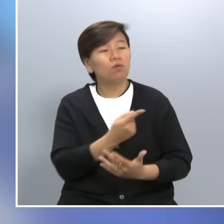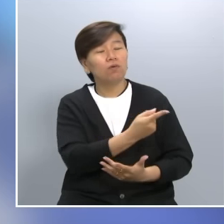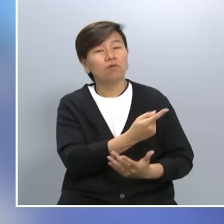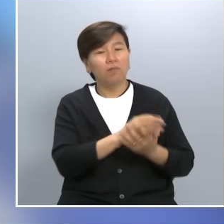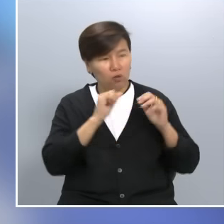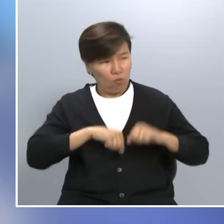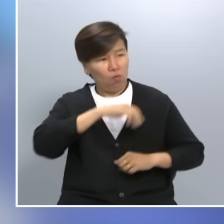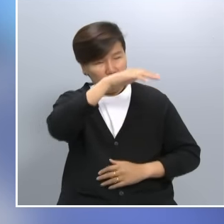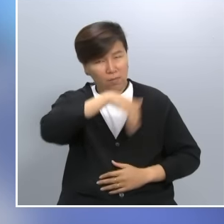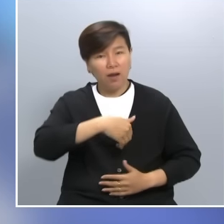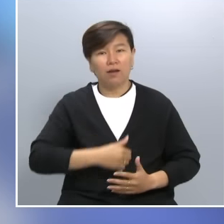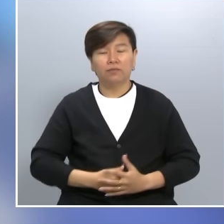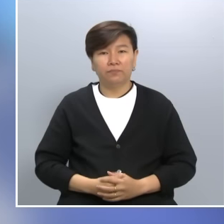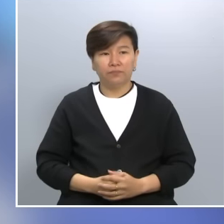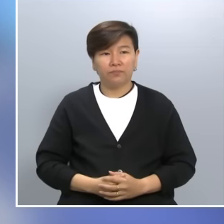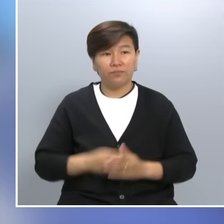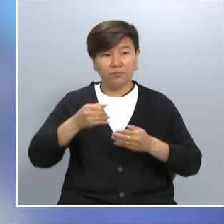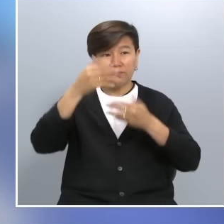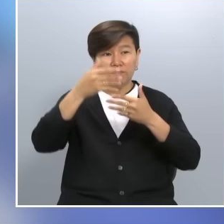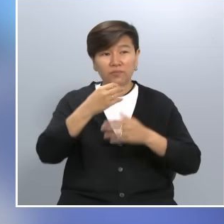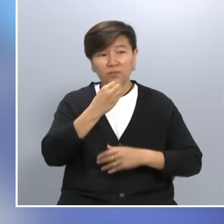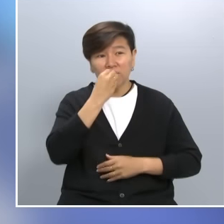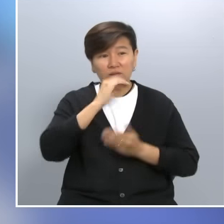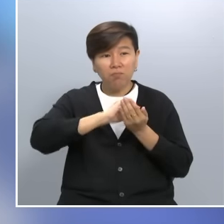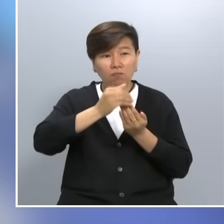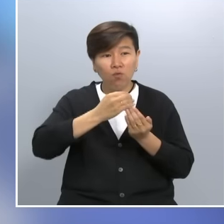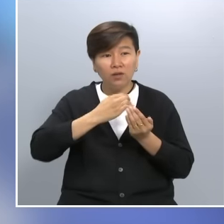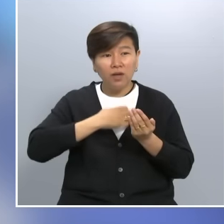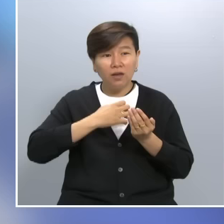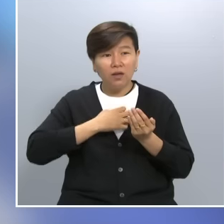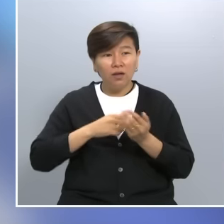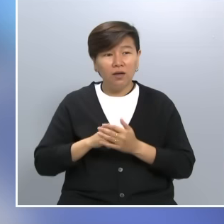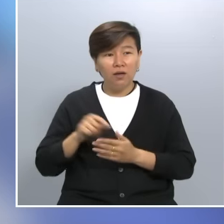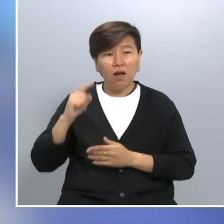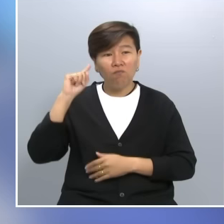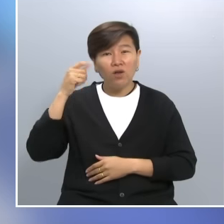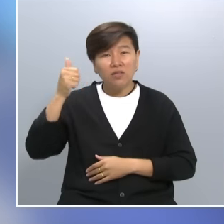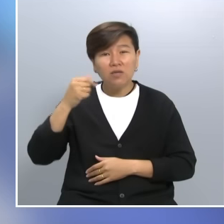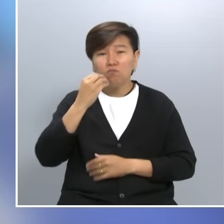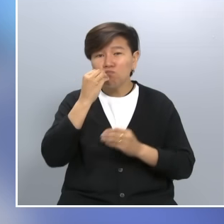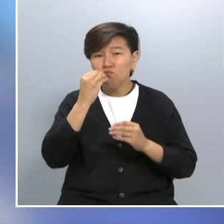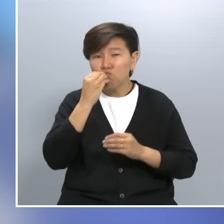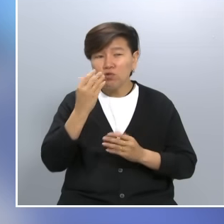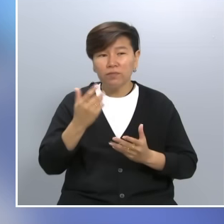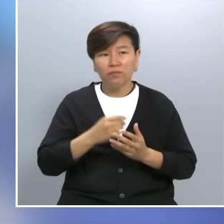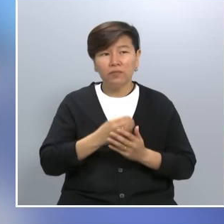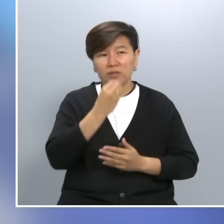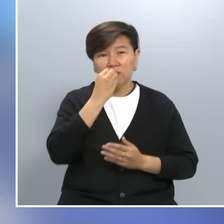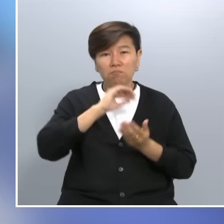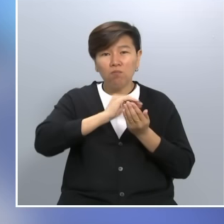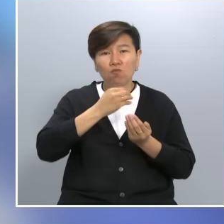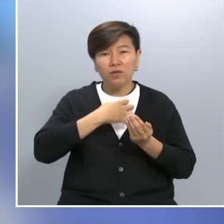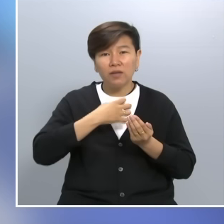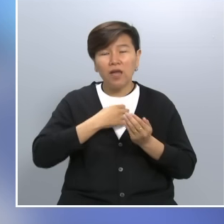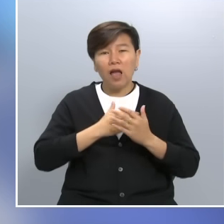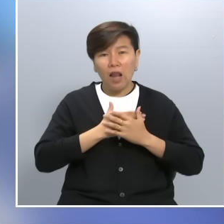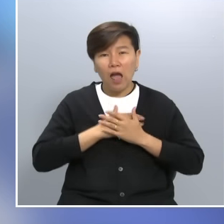ตกลงกันค่ะแชทนี้บอกว่าอยากกินมะม่วงอีกฝ่ายนึงบอกว่าฝันดีจุ๊บๆอยากกินมะม่วงรักนะไป